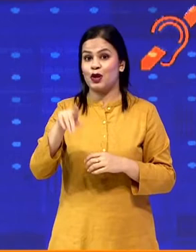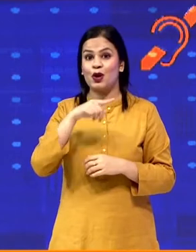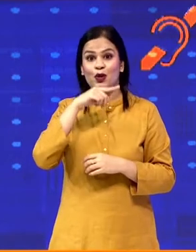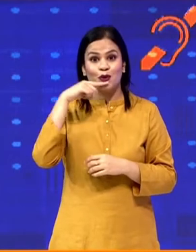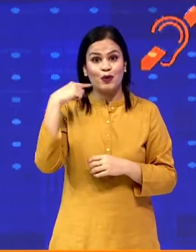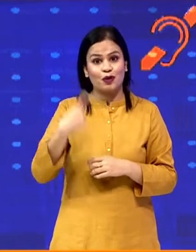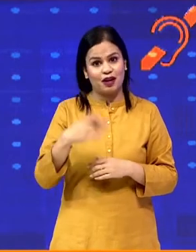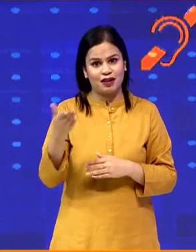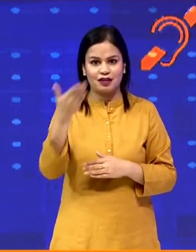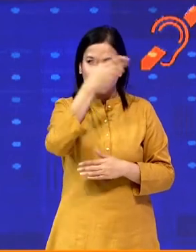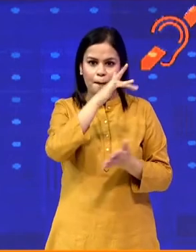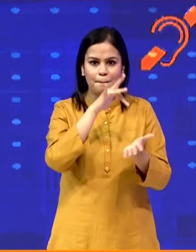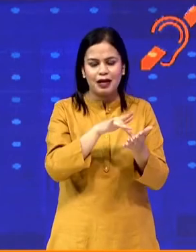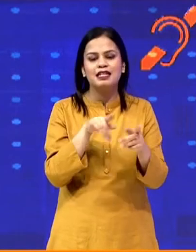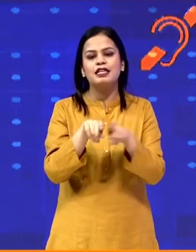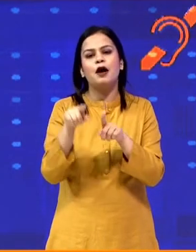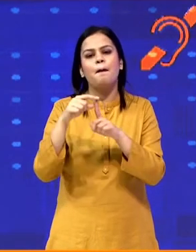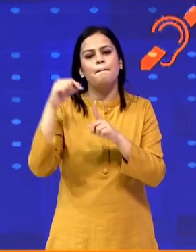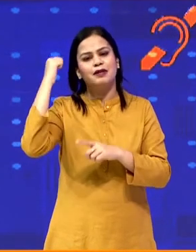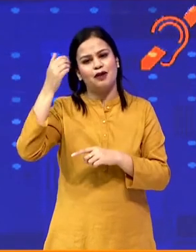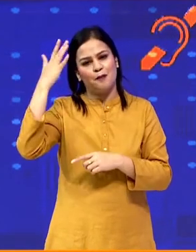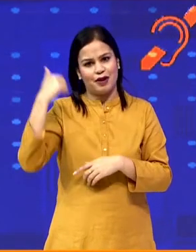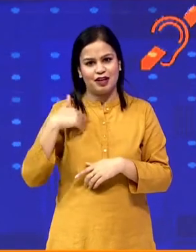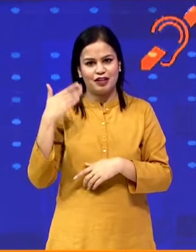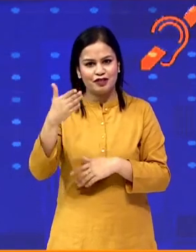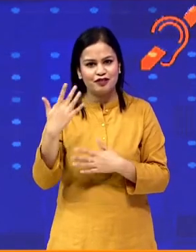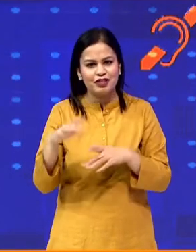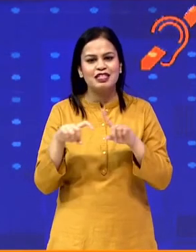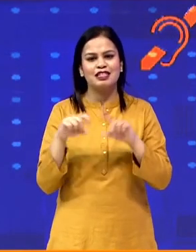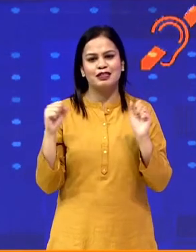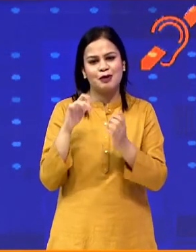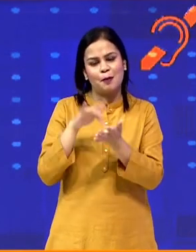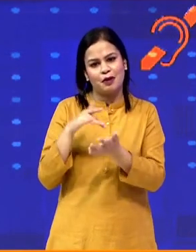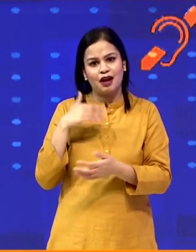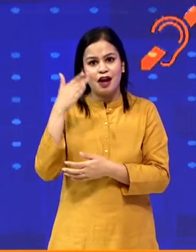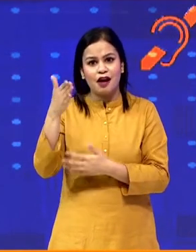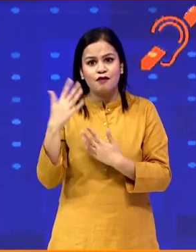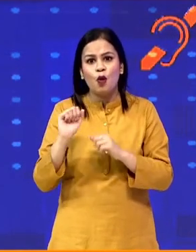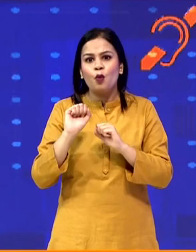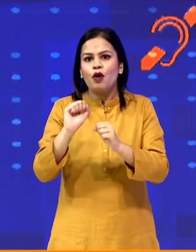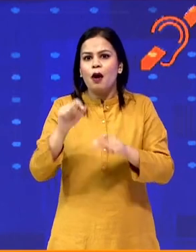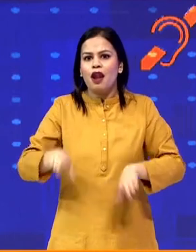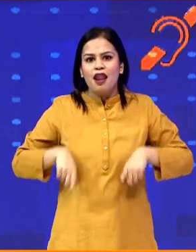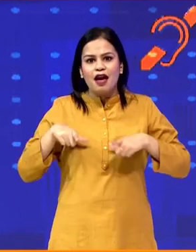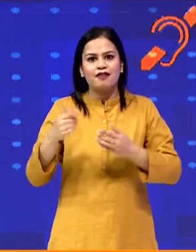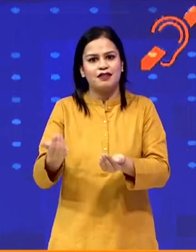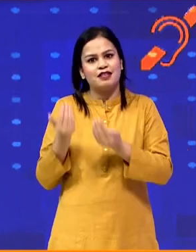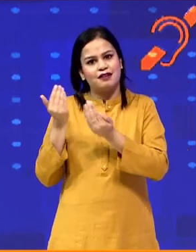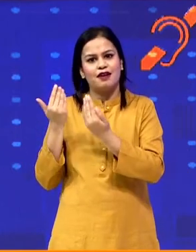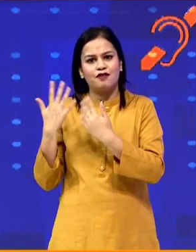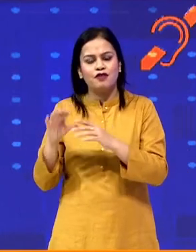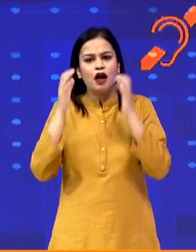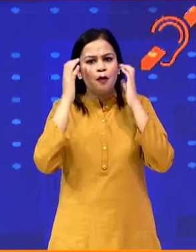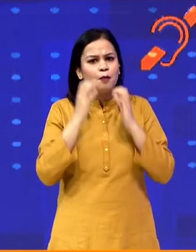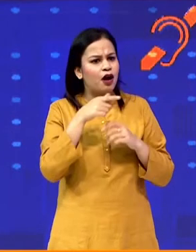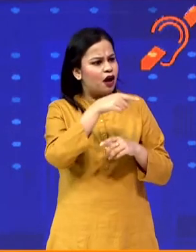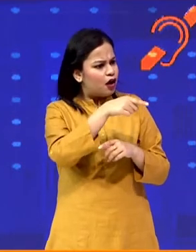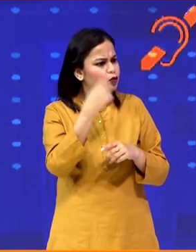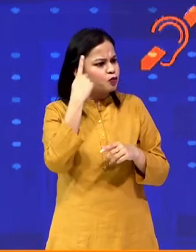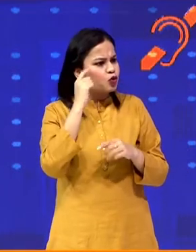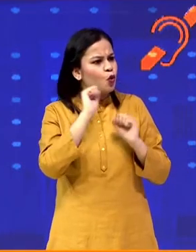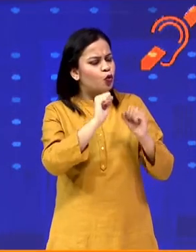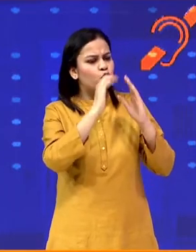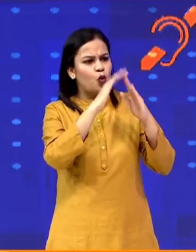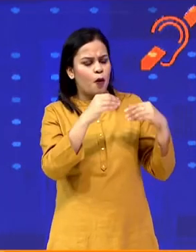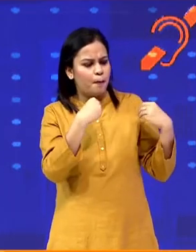बीच में जैसे हम पंजाब गए थे या कश्मीर में गए थे और उनकी जान बजे उधर से आके मोदी अपना बांग्ला